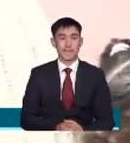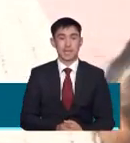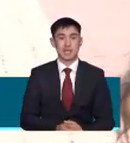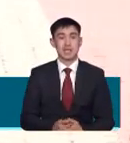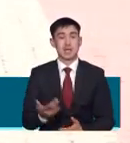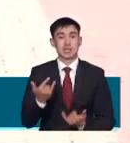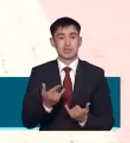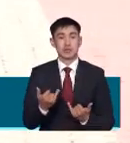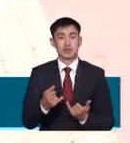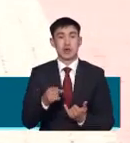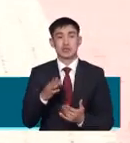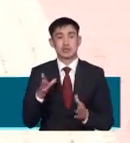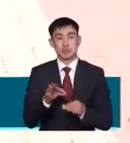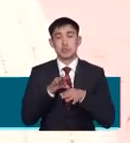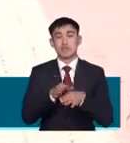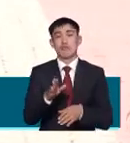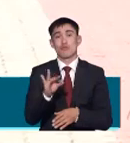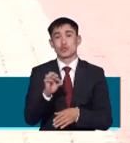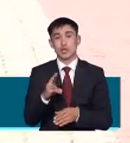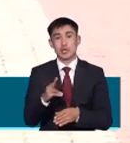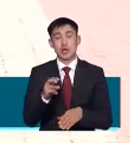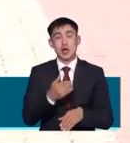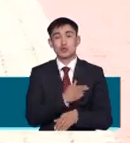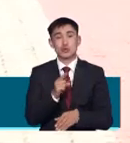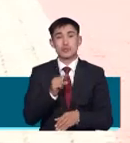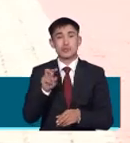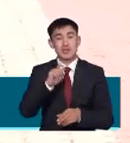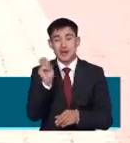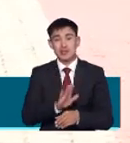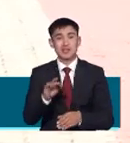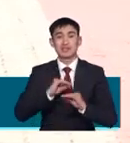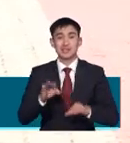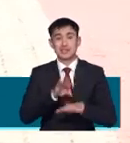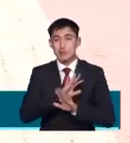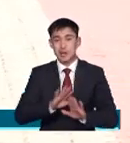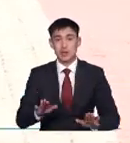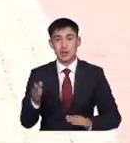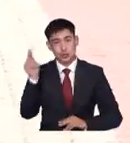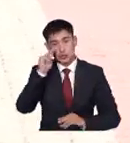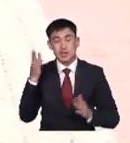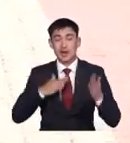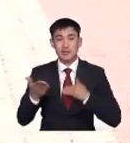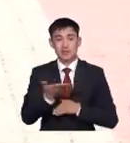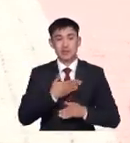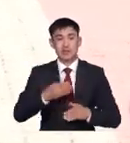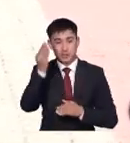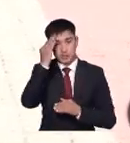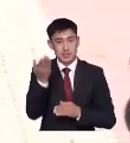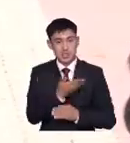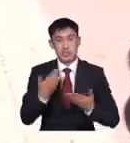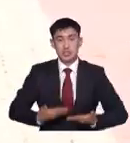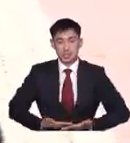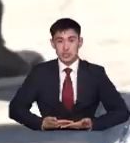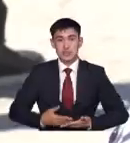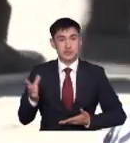Я сегодня с внучкой пришла. Хочу, чтобы никогда дети не болели, росли, учились, радовали нас. Они смысл нашей жизни. Пусть все дети в